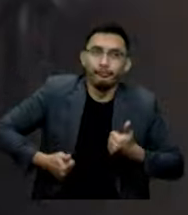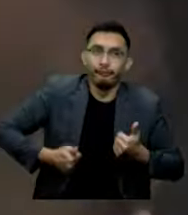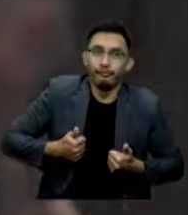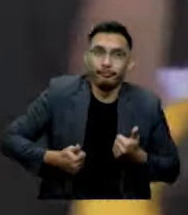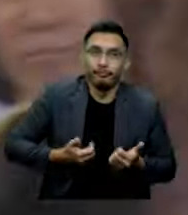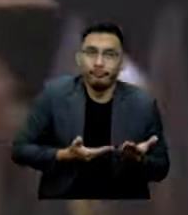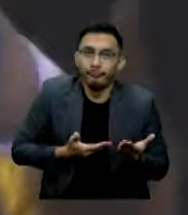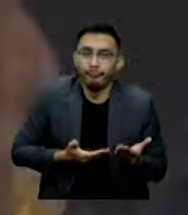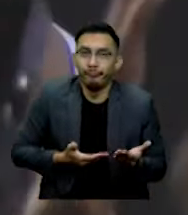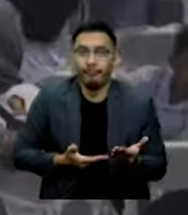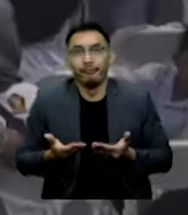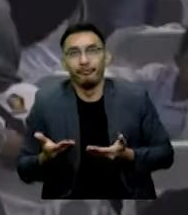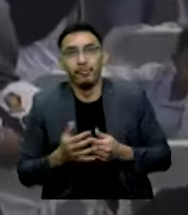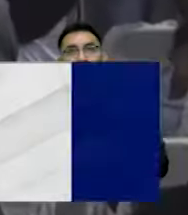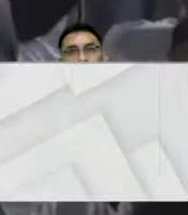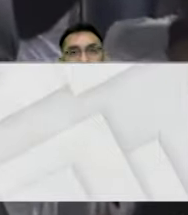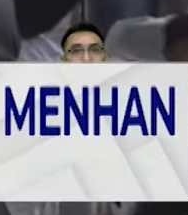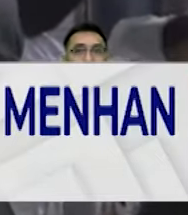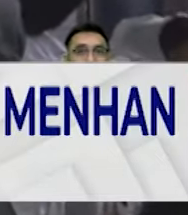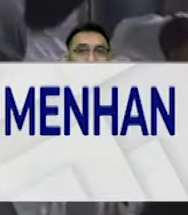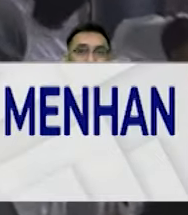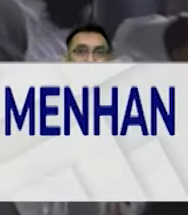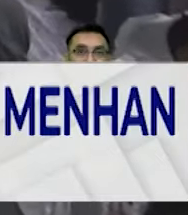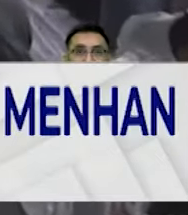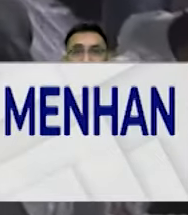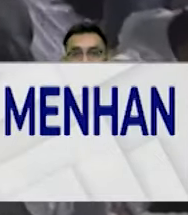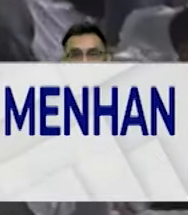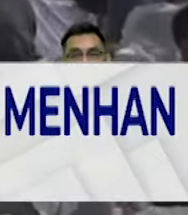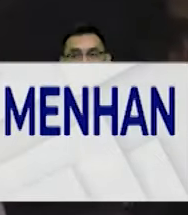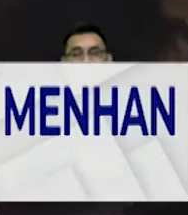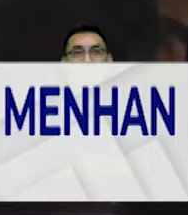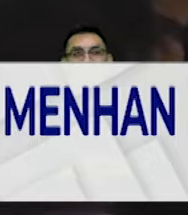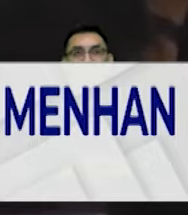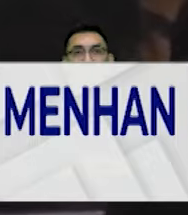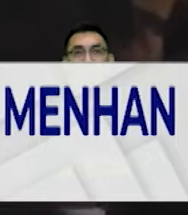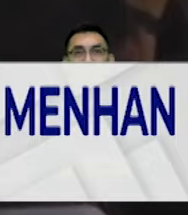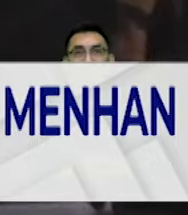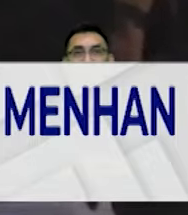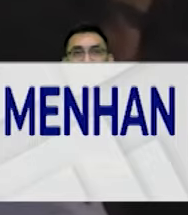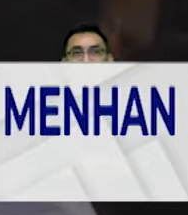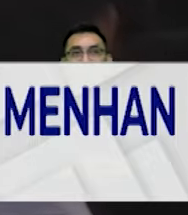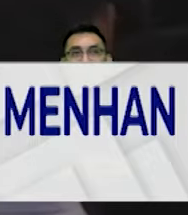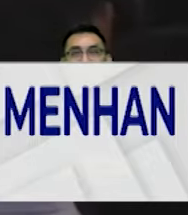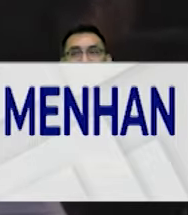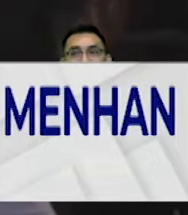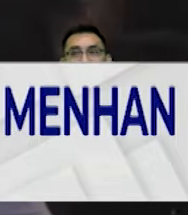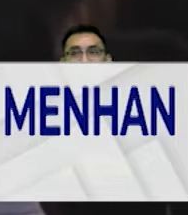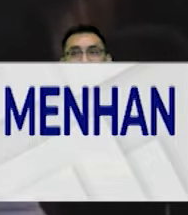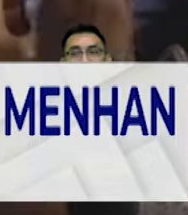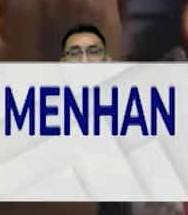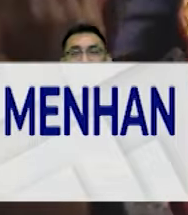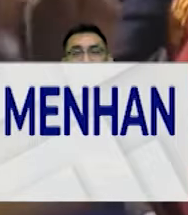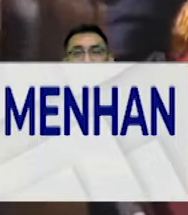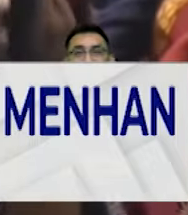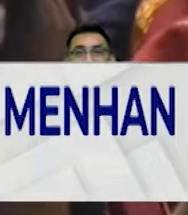Tiba di Pangkal Pinang, Bangka Belitung, calon presiden Indonesia nomor urut 2 Prabowo Subianto disambut ribuan pendukungnya. Di sela-sela orasinya, Prabowo menyinggung nilai